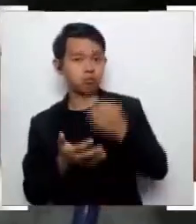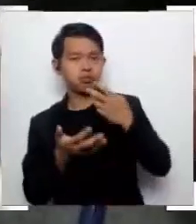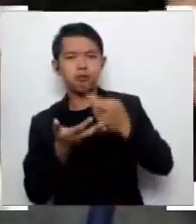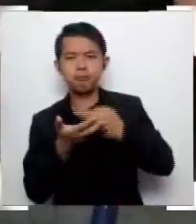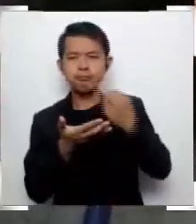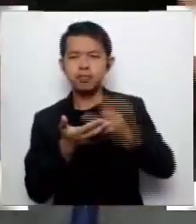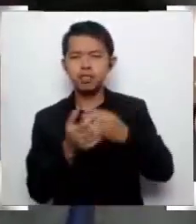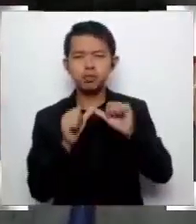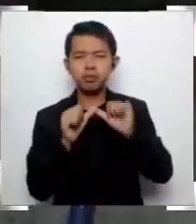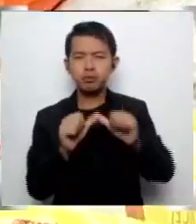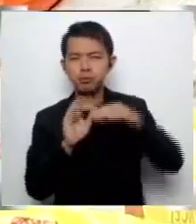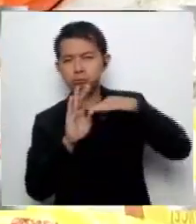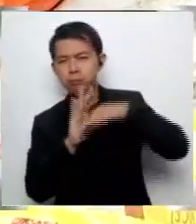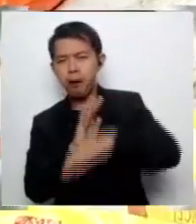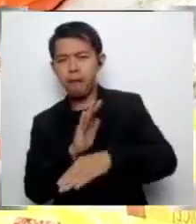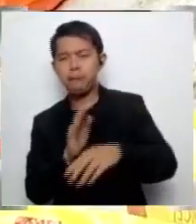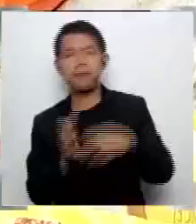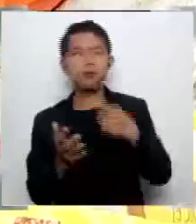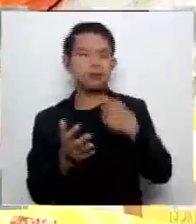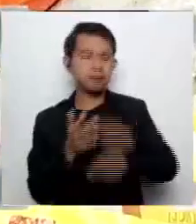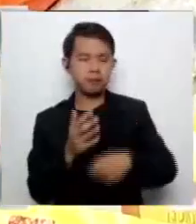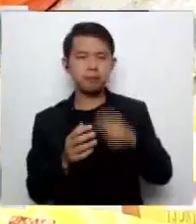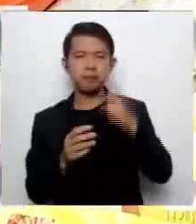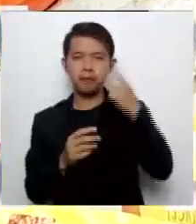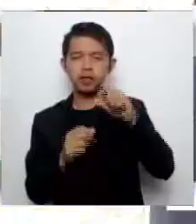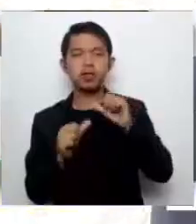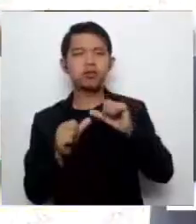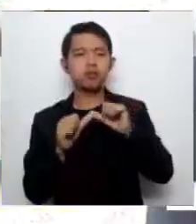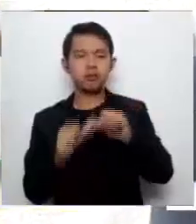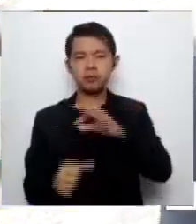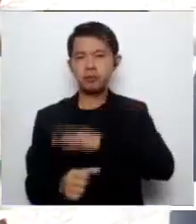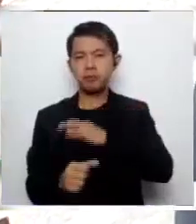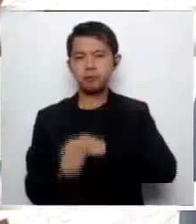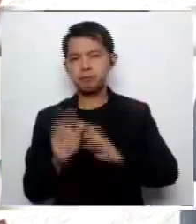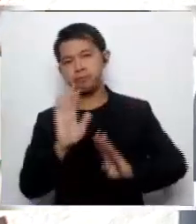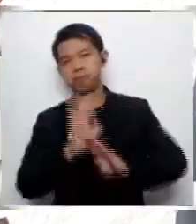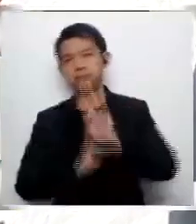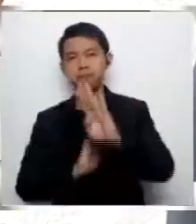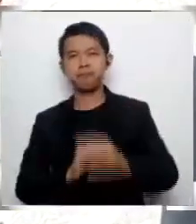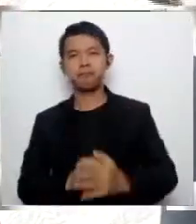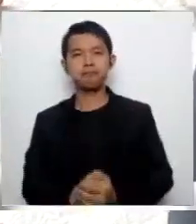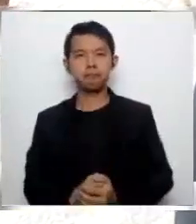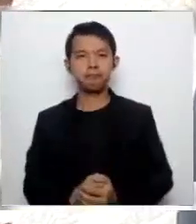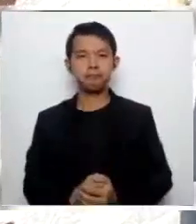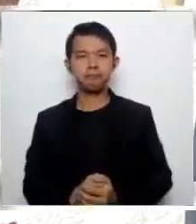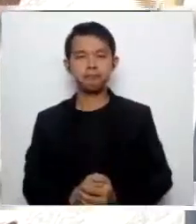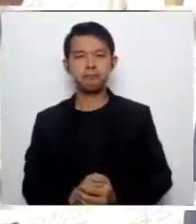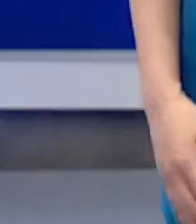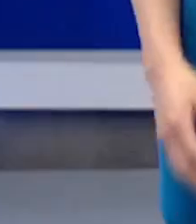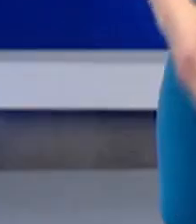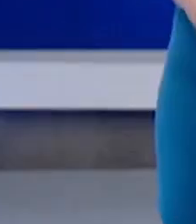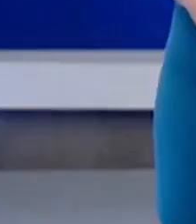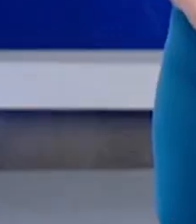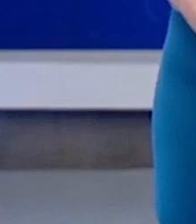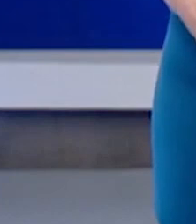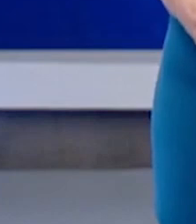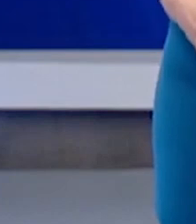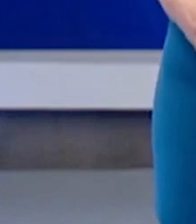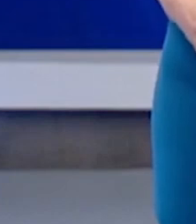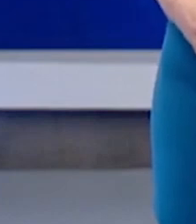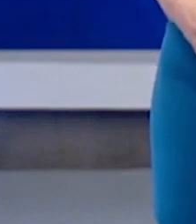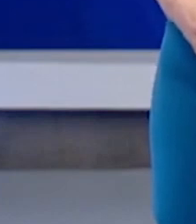paano naman ay makabawi-bawi tayo. Para sa GMA Integrated News, Bernadette Reyes ang inyong saksi. Mga